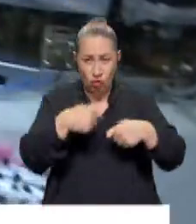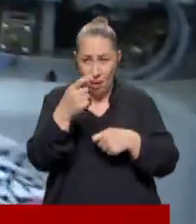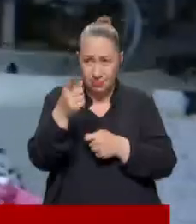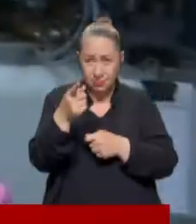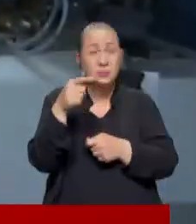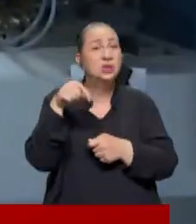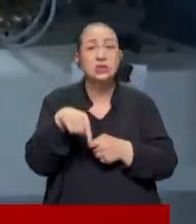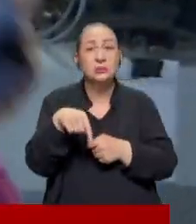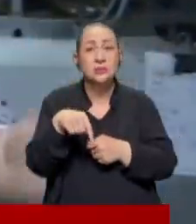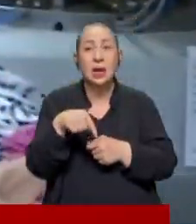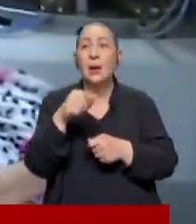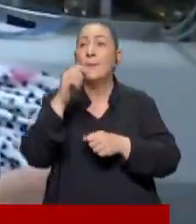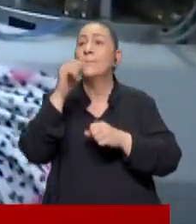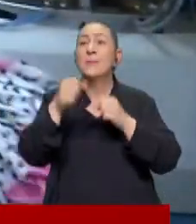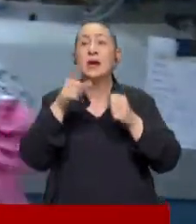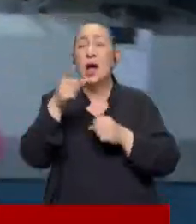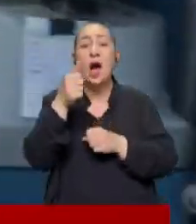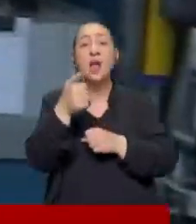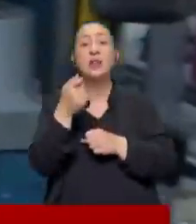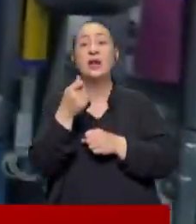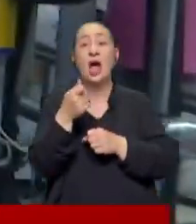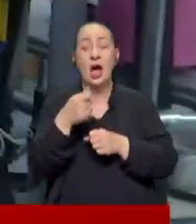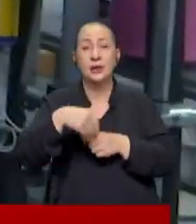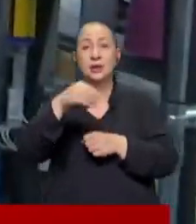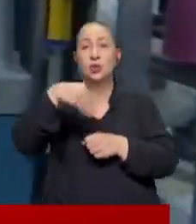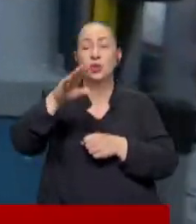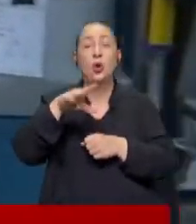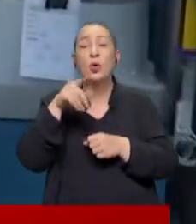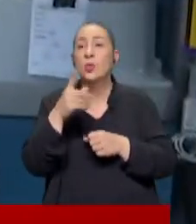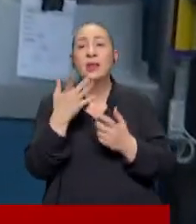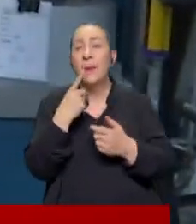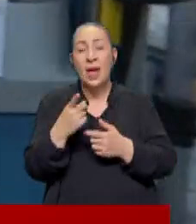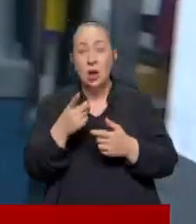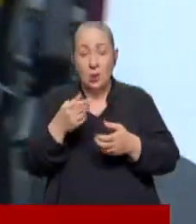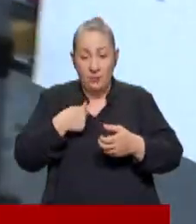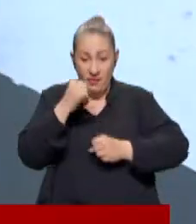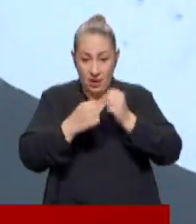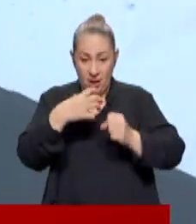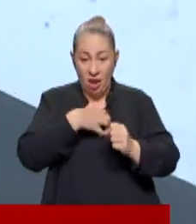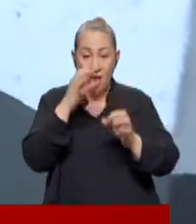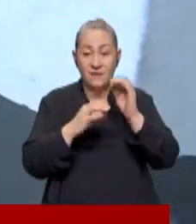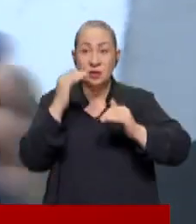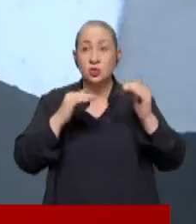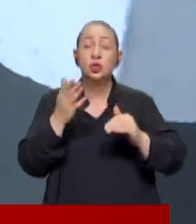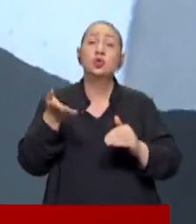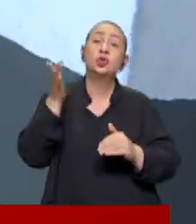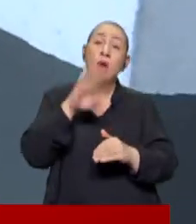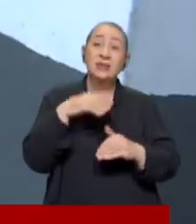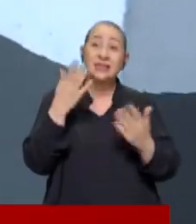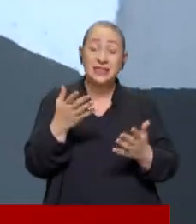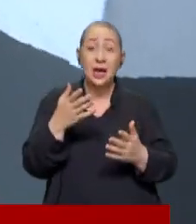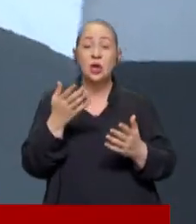bu çorap artık makinelerden 6 liraya çıkıyor. Bu durum üreticinin enflasyonunu,